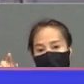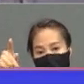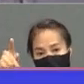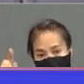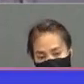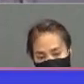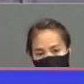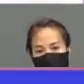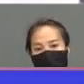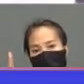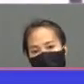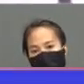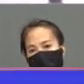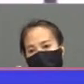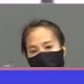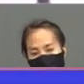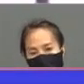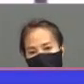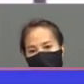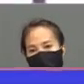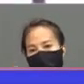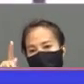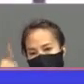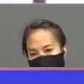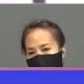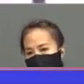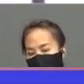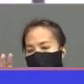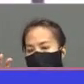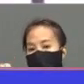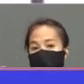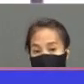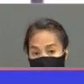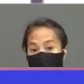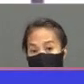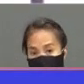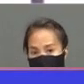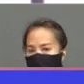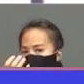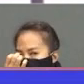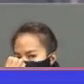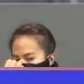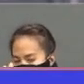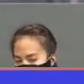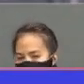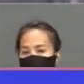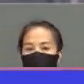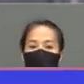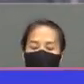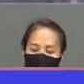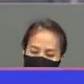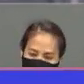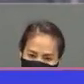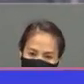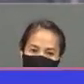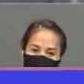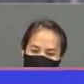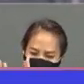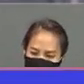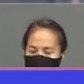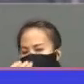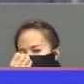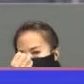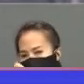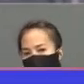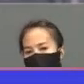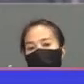ทะเบียนจากสำนักงานคณะกรรมการอาหารและยาหรือว่าอยและหลังจากนั้นเนี่ยก็จะนำออกไปใช้ซึ่งกระทรวงการอุดมศึกษา